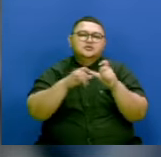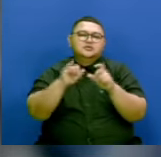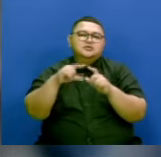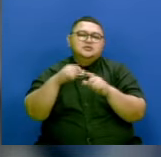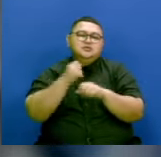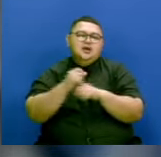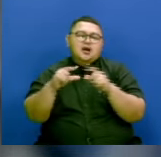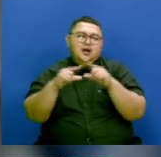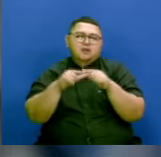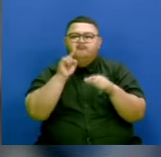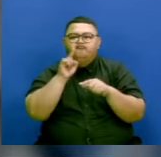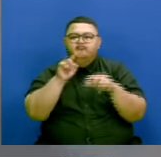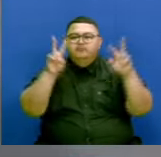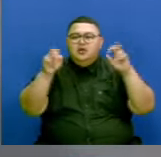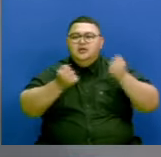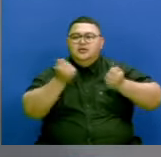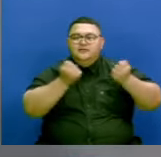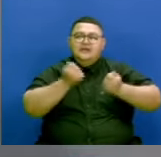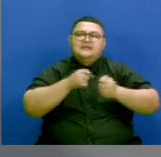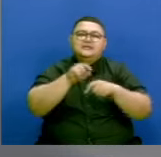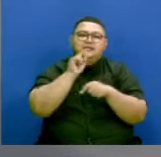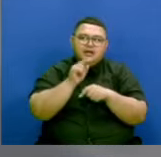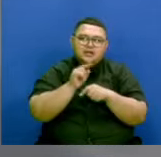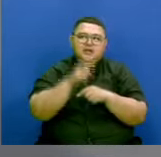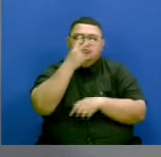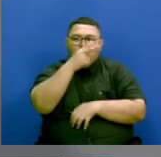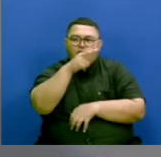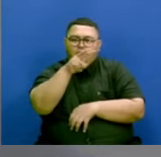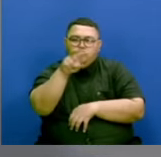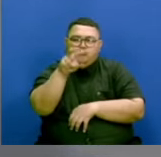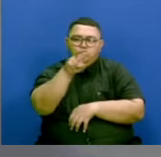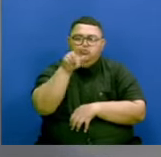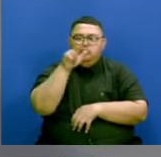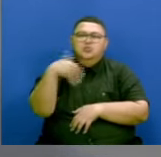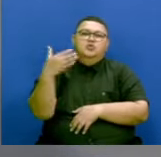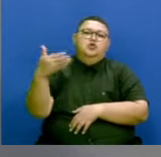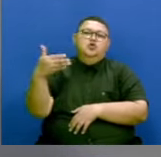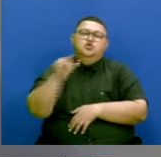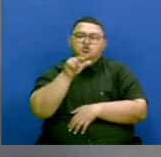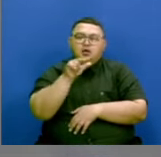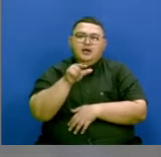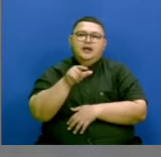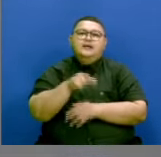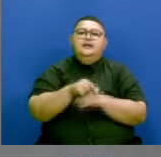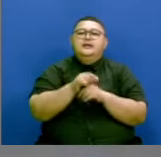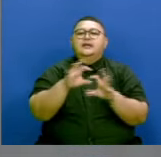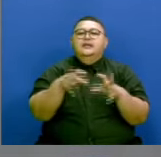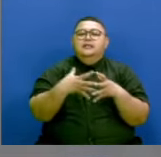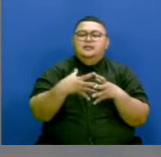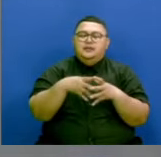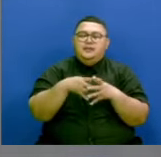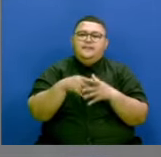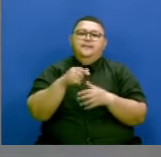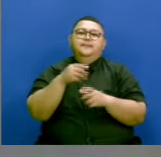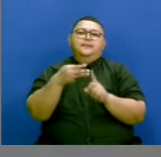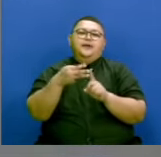Aktivitas Gunung Merapi terus dipantau petugas Balai Penyelidikan Pengembangan Teknologi Kebencanaan Geologi